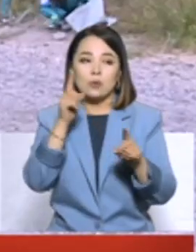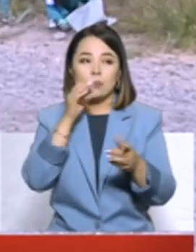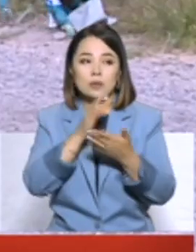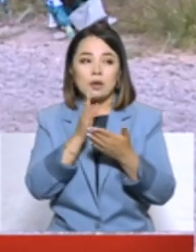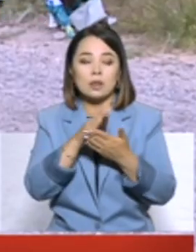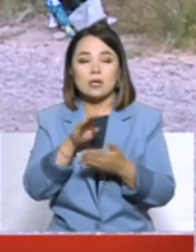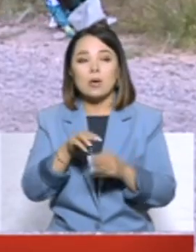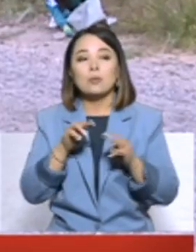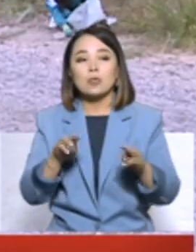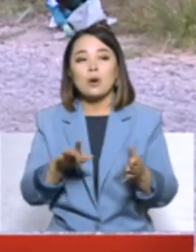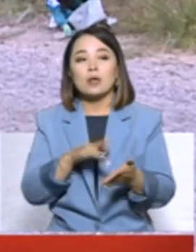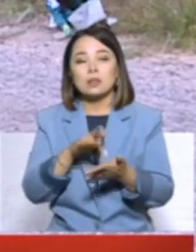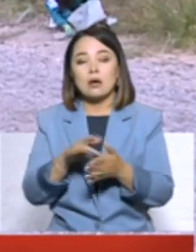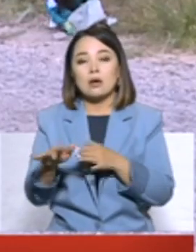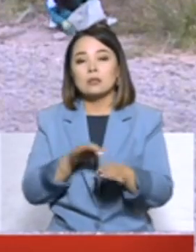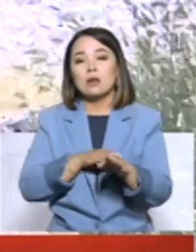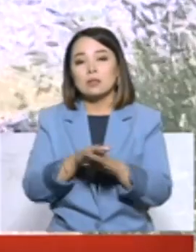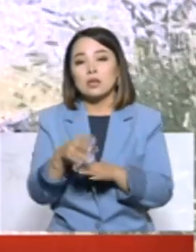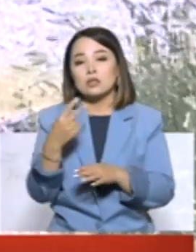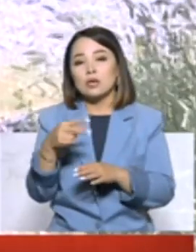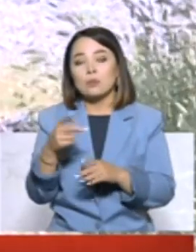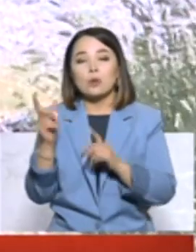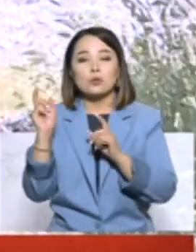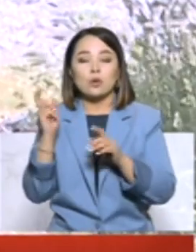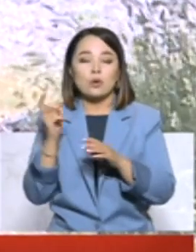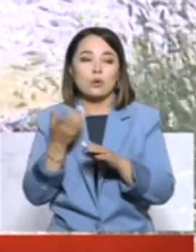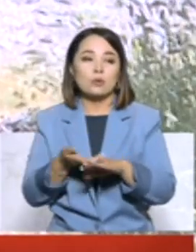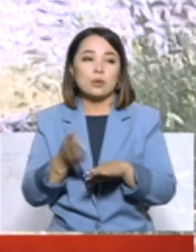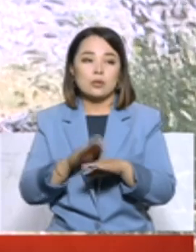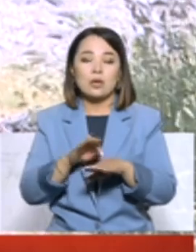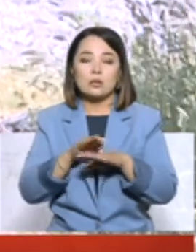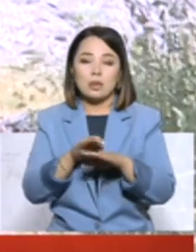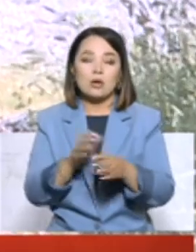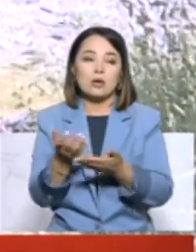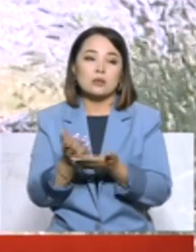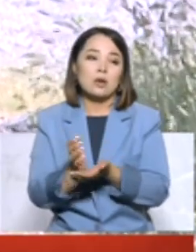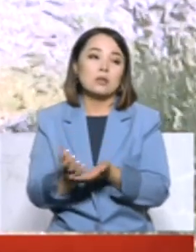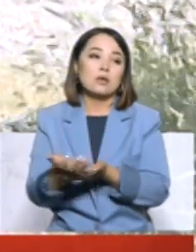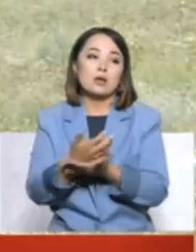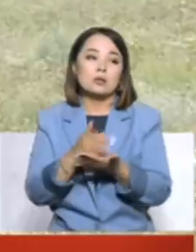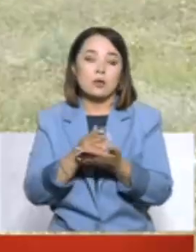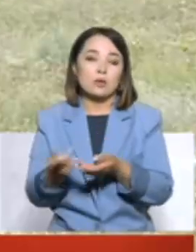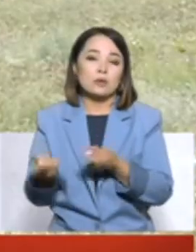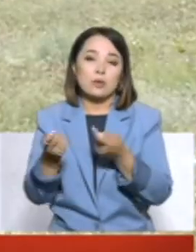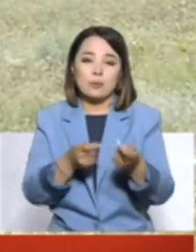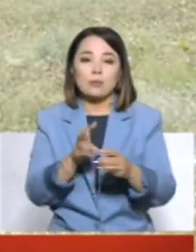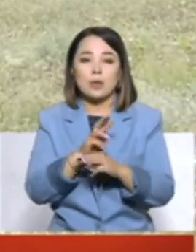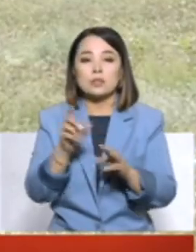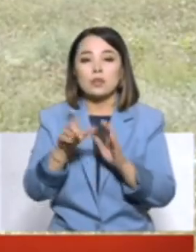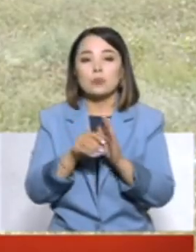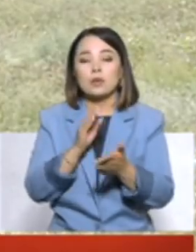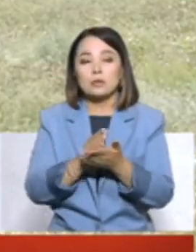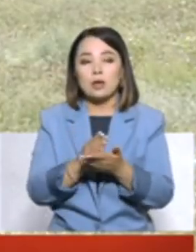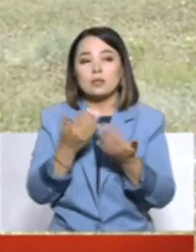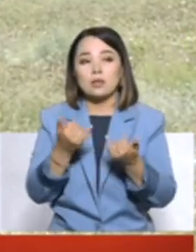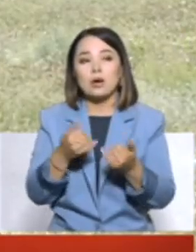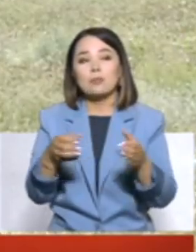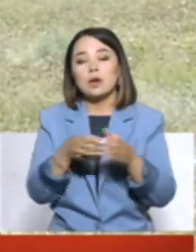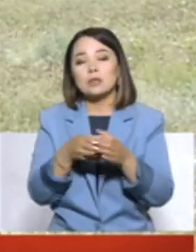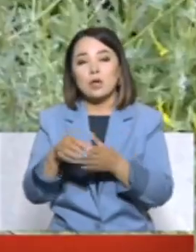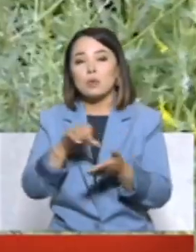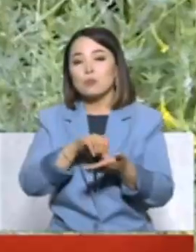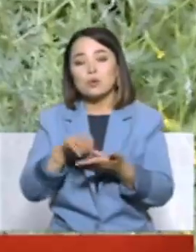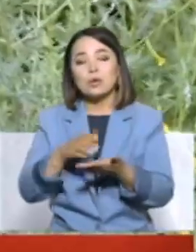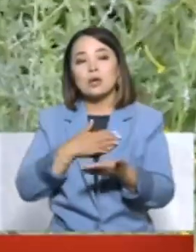Теміртау қаласында өткен экоакциялар аясында 20 жүк көлігі толы күл қоқыс жинал полигонға төгілді. Мәслихат депутаттары, партия мүшелері